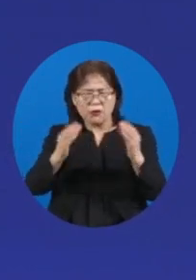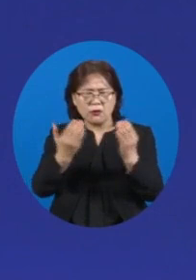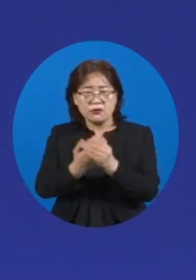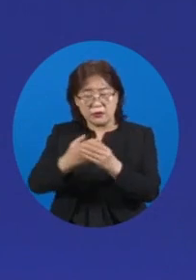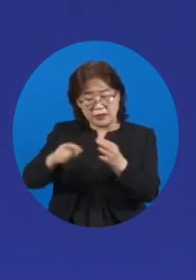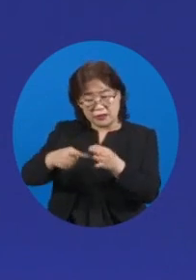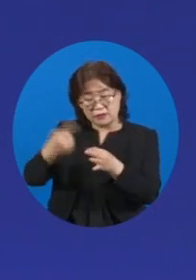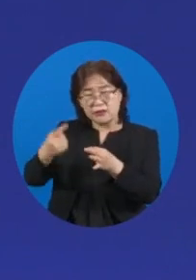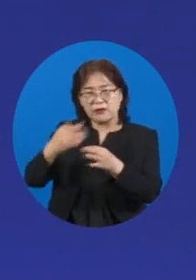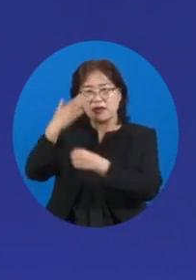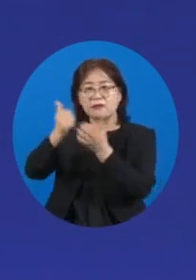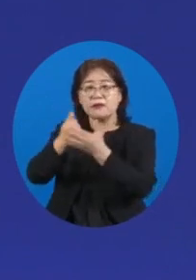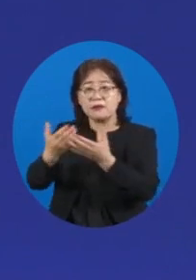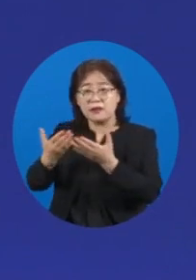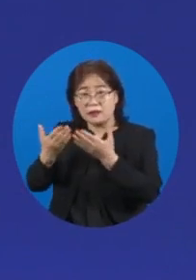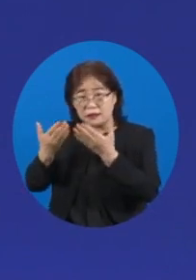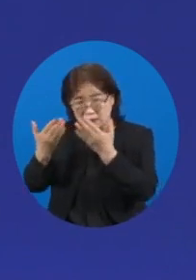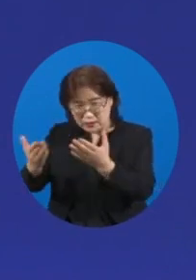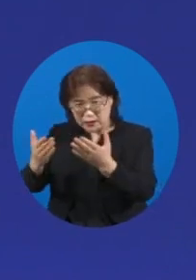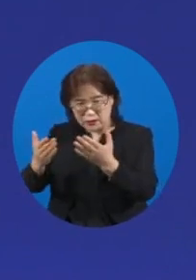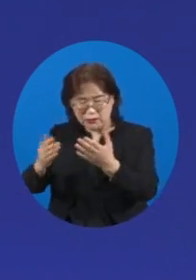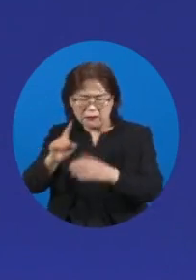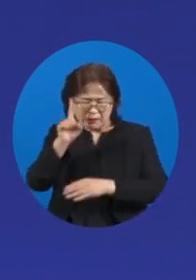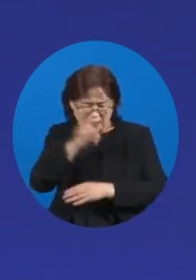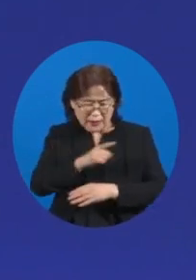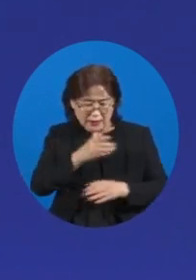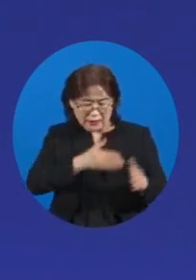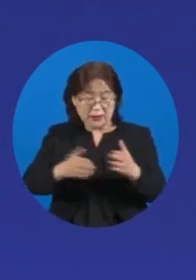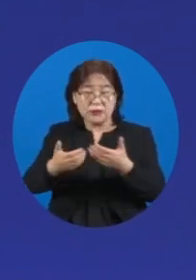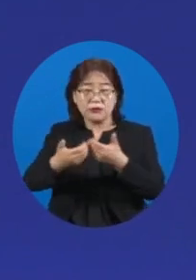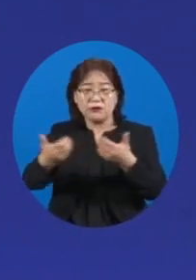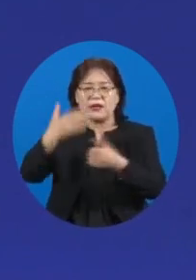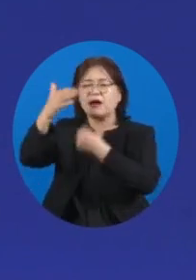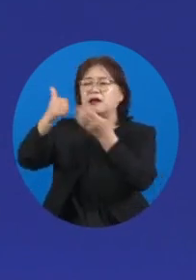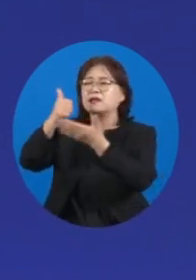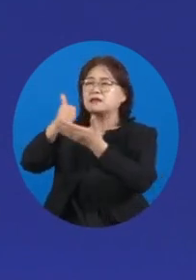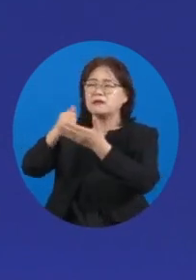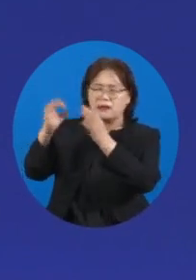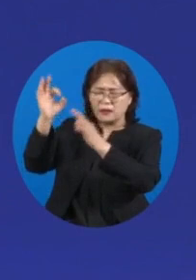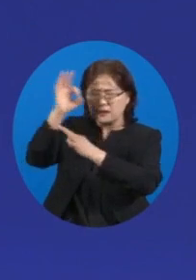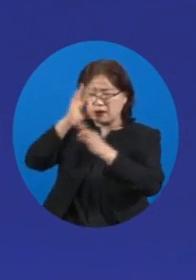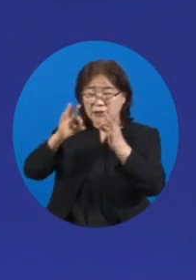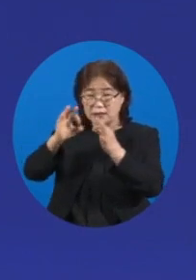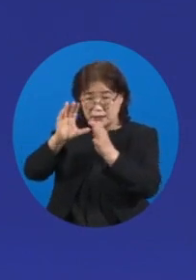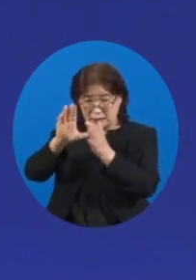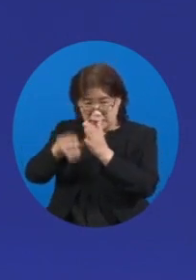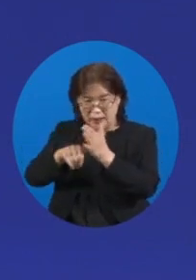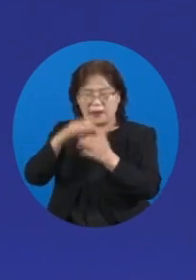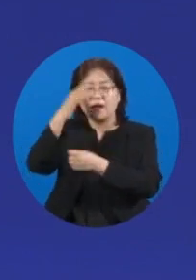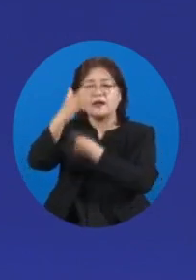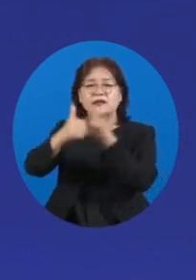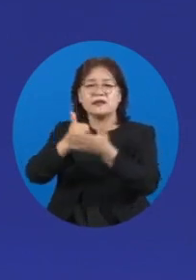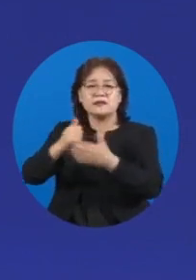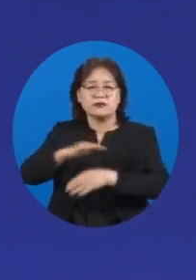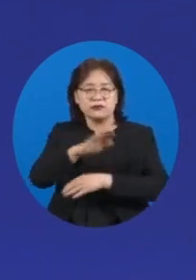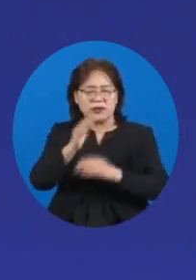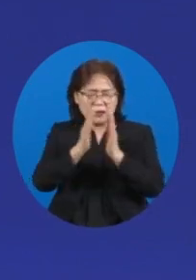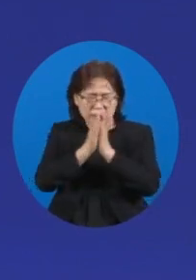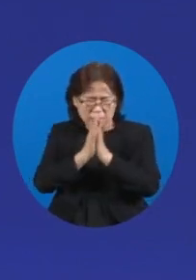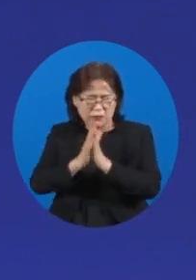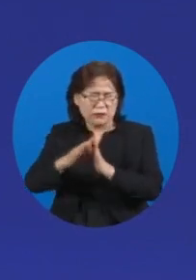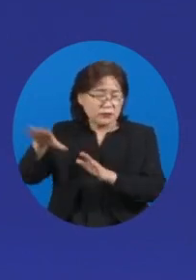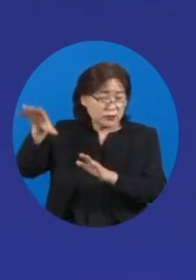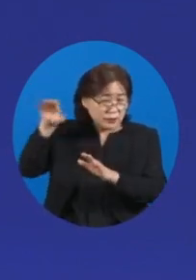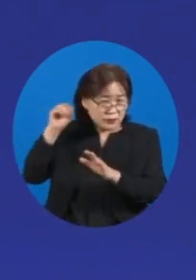드리고 그리고 악한 길에서 떠나서 하나님의 얼굴을 구하면 하나님께서 우리의 기도를 들으시고